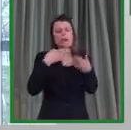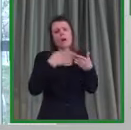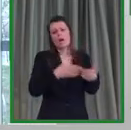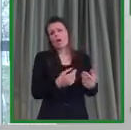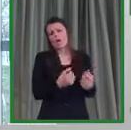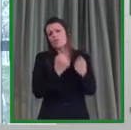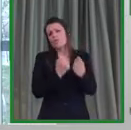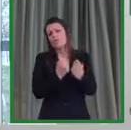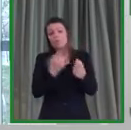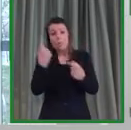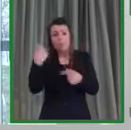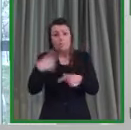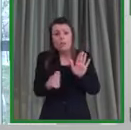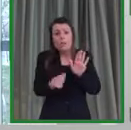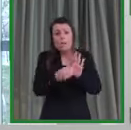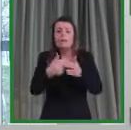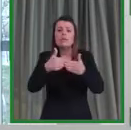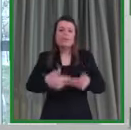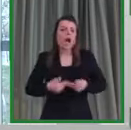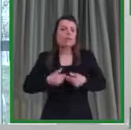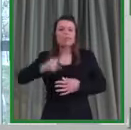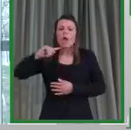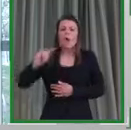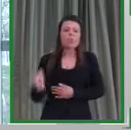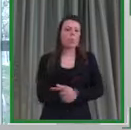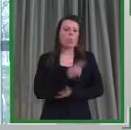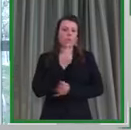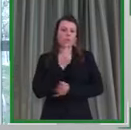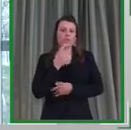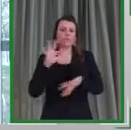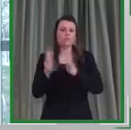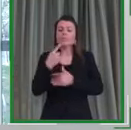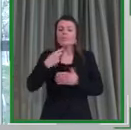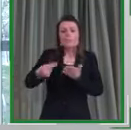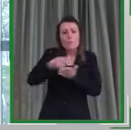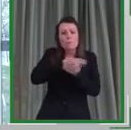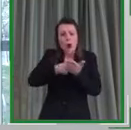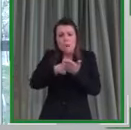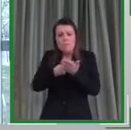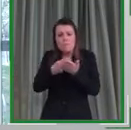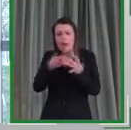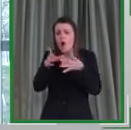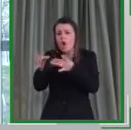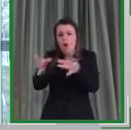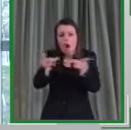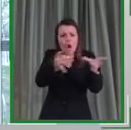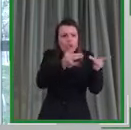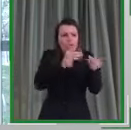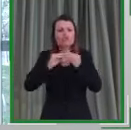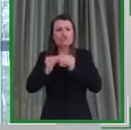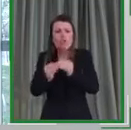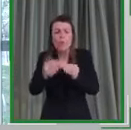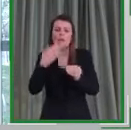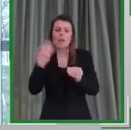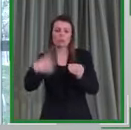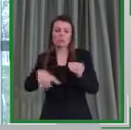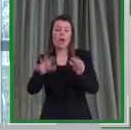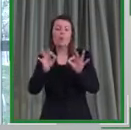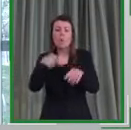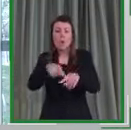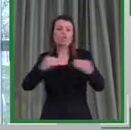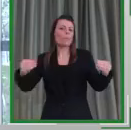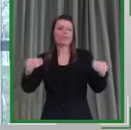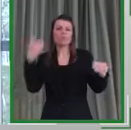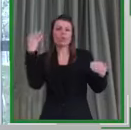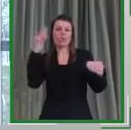avere la più larga mappa del contagio oggi questo è lo strumento più efficace per raggiungere tutte le persone do